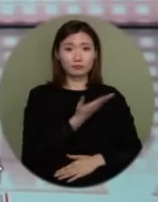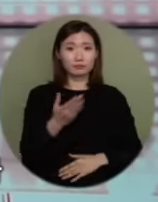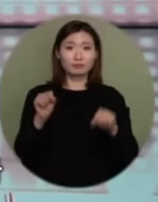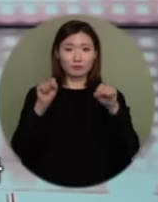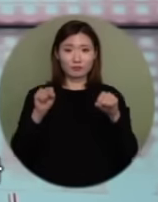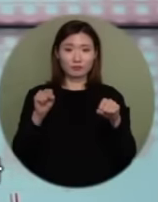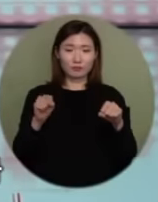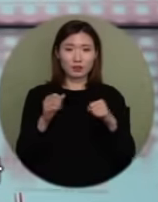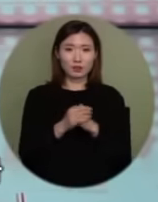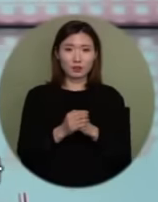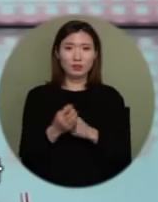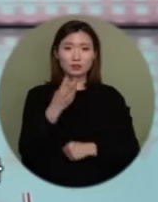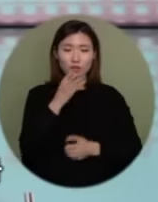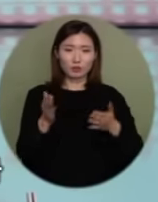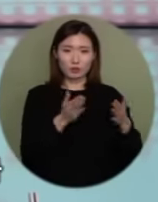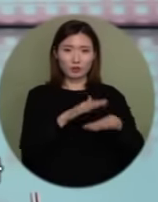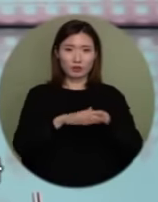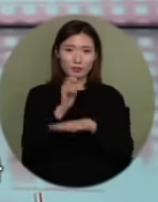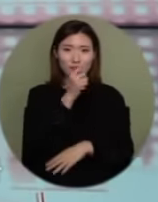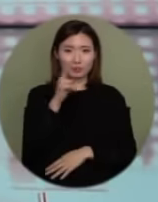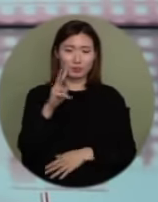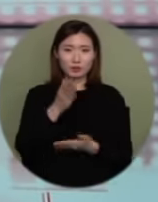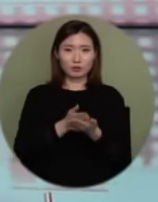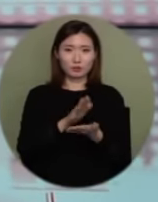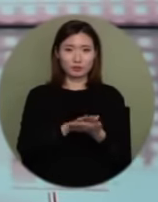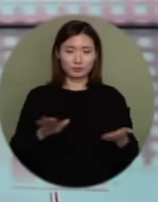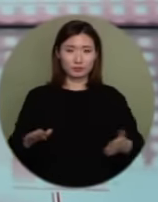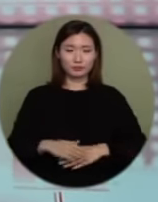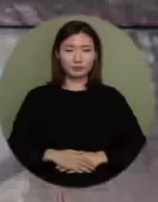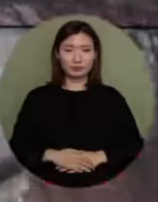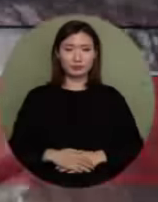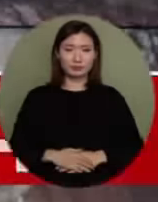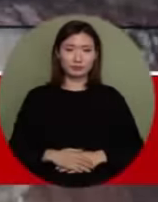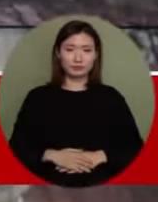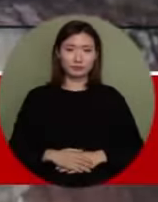시청자 여러분 안녕하십니까? 서울 경기 케이블 TV 뉴스입니다.